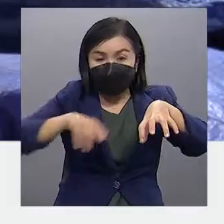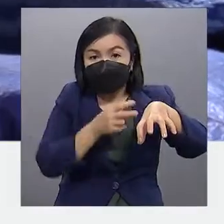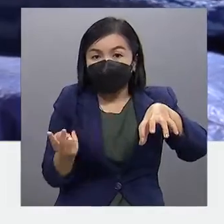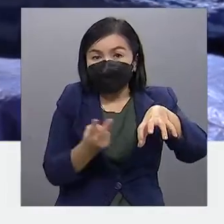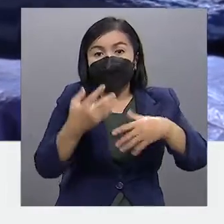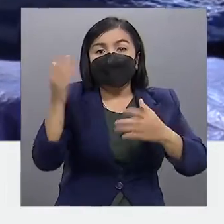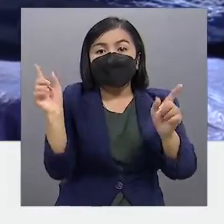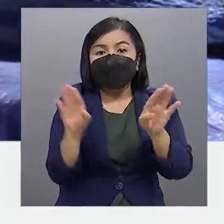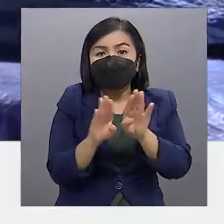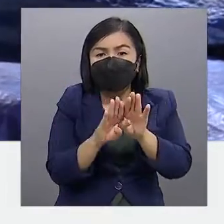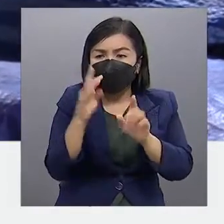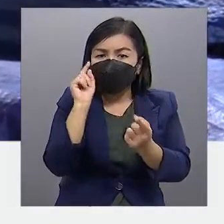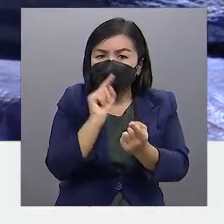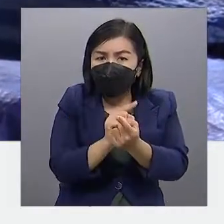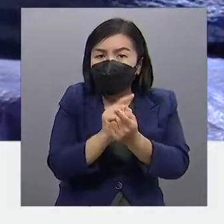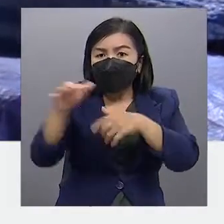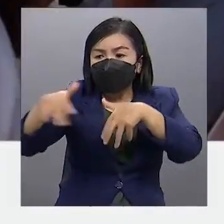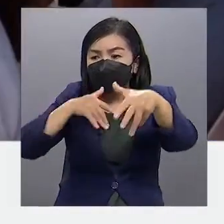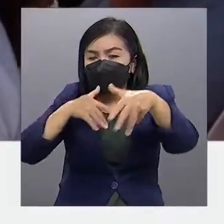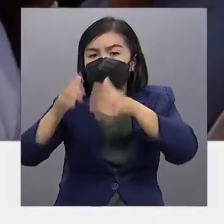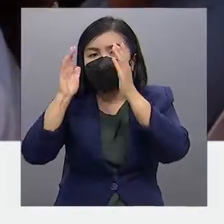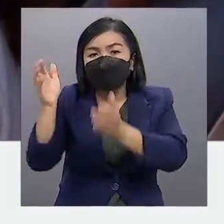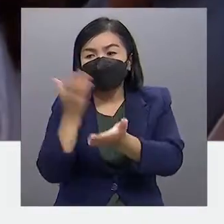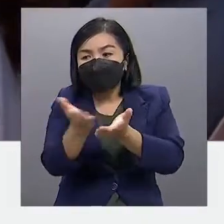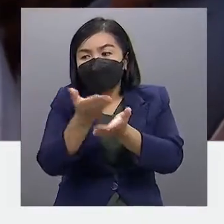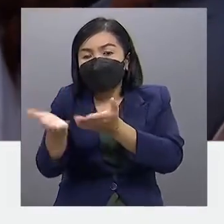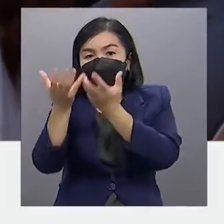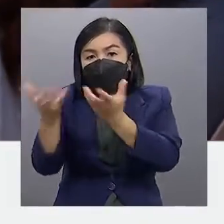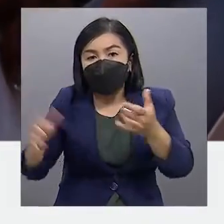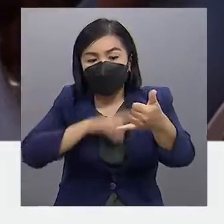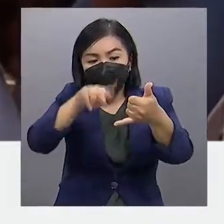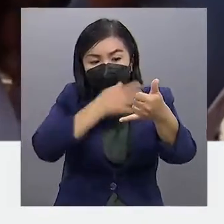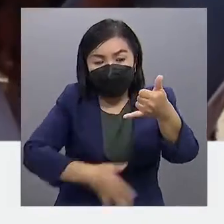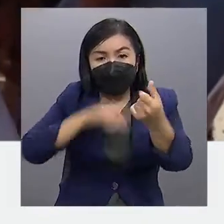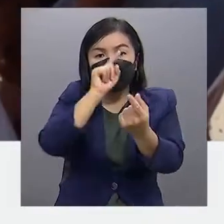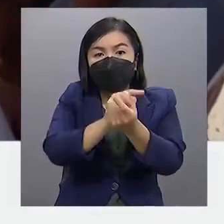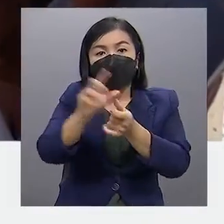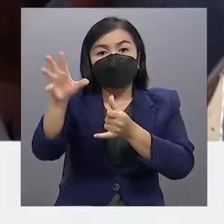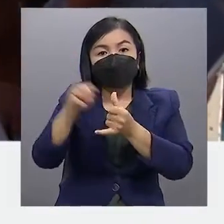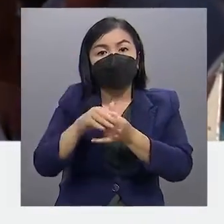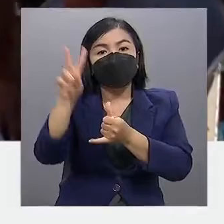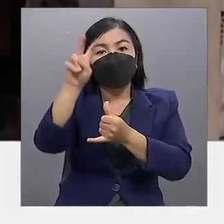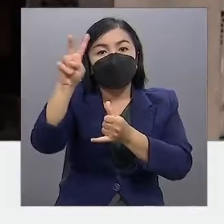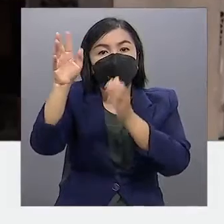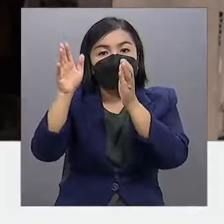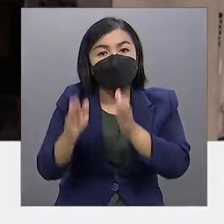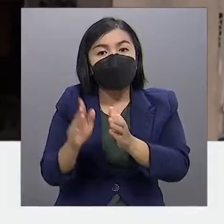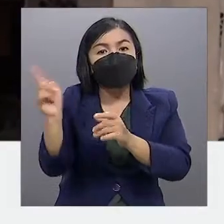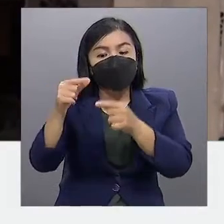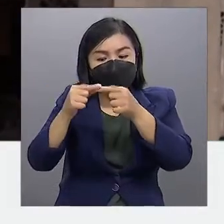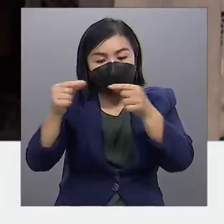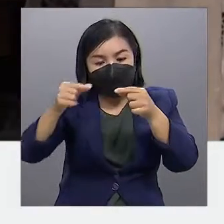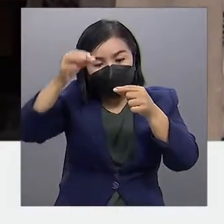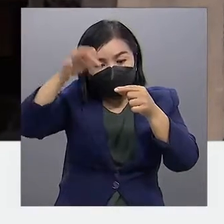ชนที่มาจ่ายตลาดติดเชื้อกันกว่า 200คนค่ะเป็นผลจากการใช้ชุดตรวจเอทีเคไปตรวจ